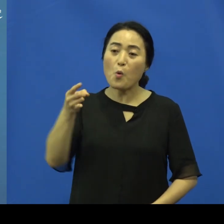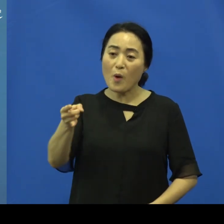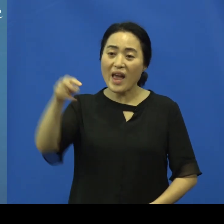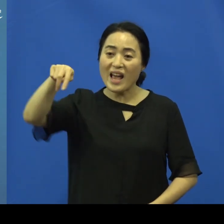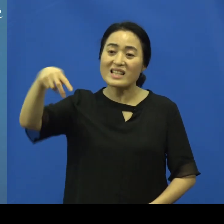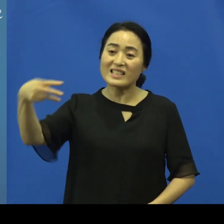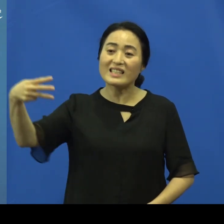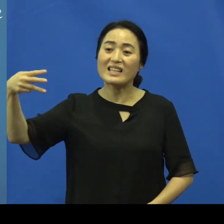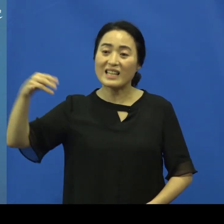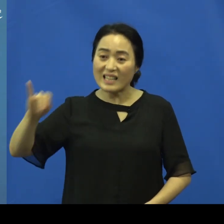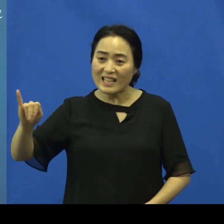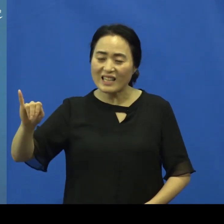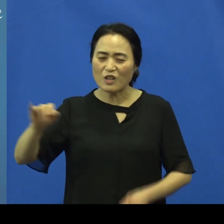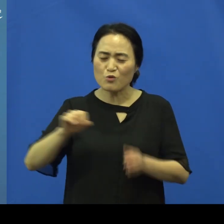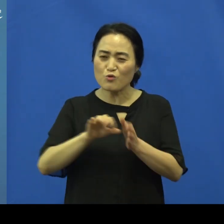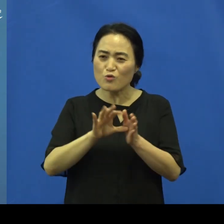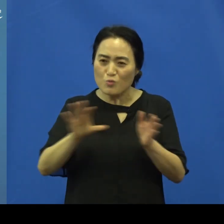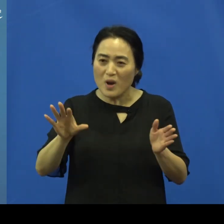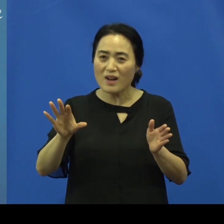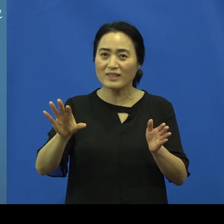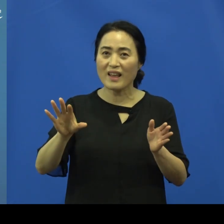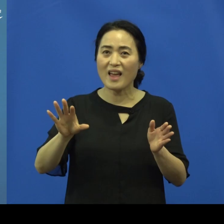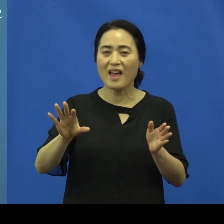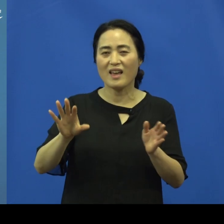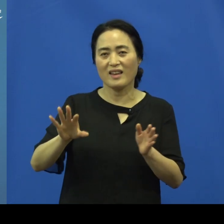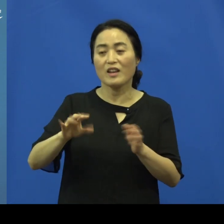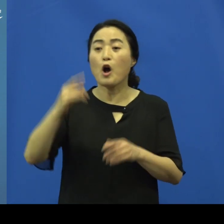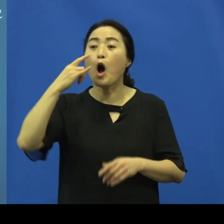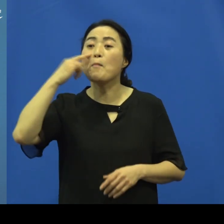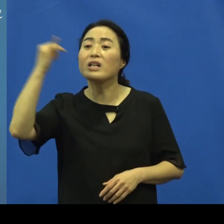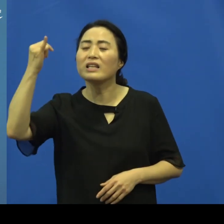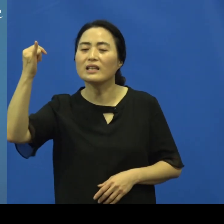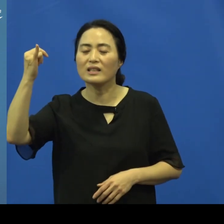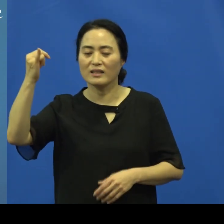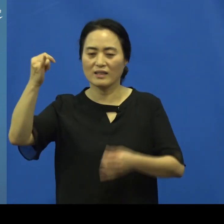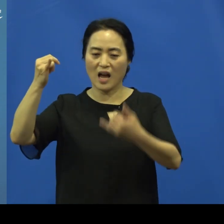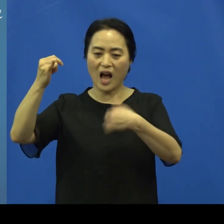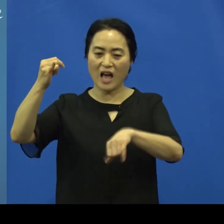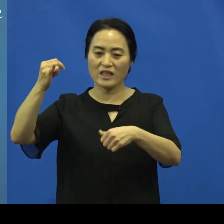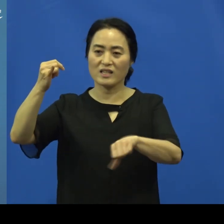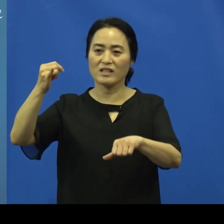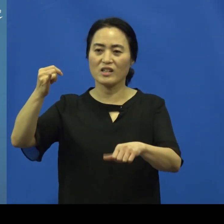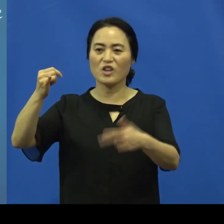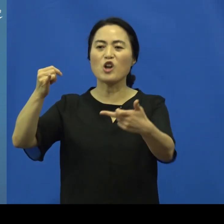이 엄마 수산나는 자녀가 몇 명이냐? 17명.